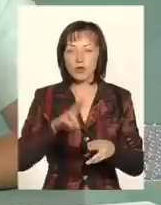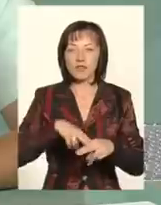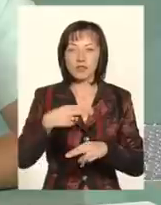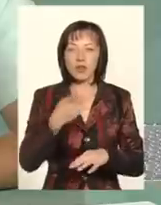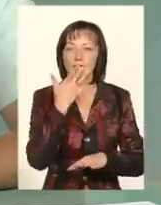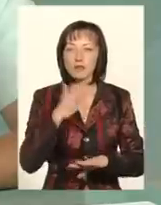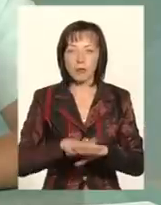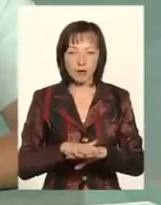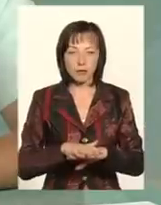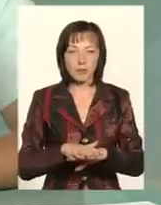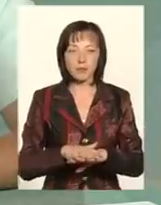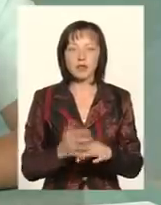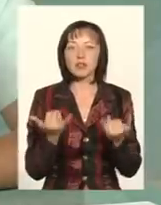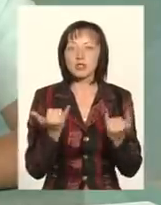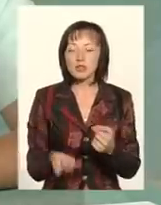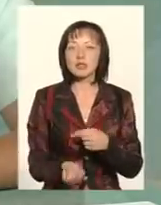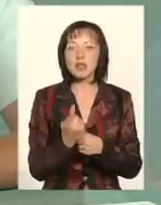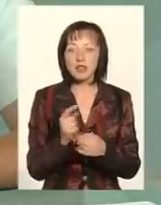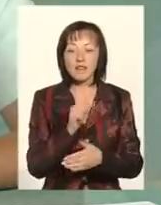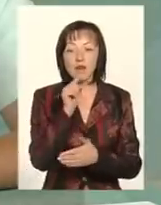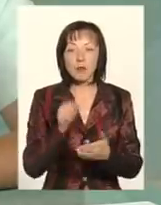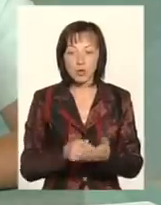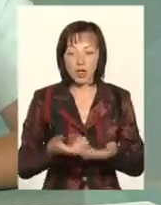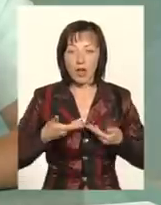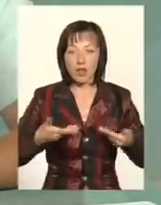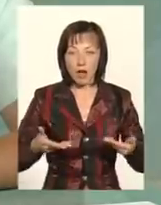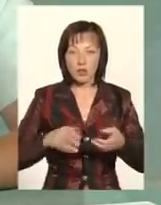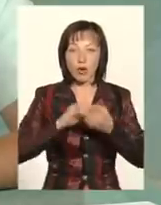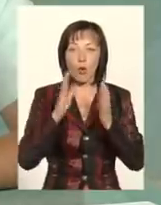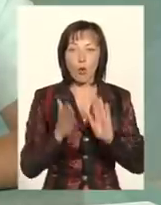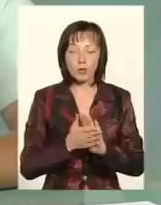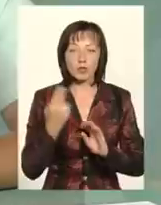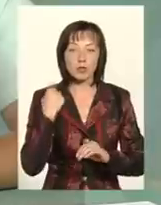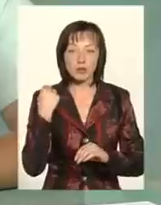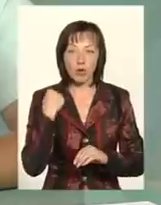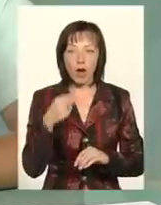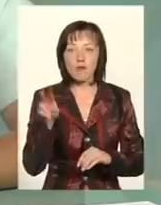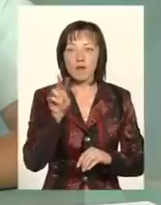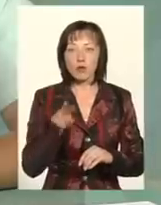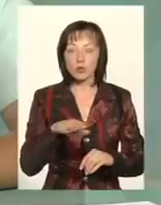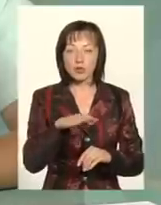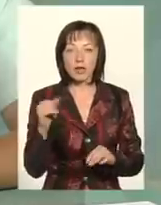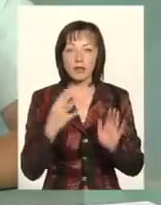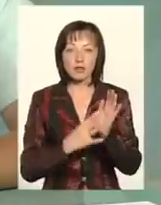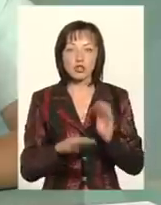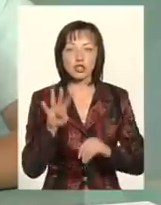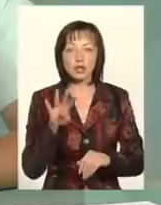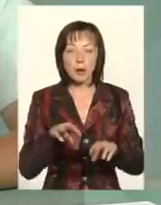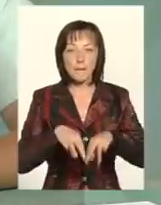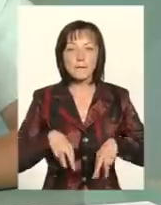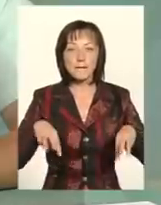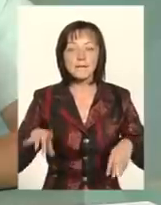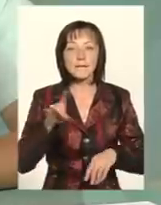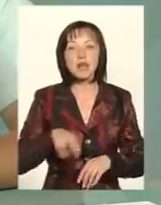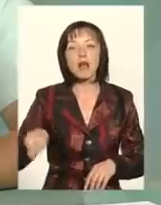скажем сейчас стоит вопрос наша общая задолженность валютных позачальников составляет 94 млрд гривен это с той